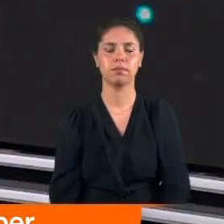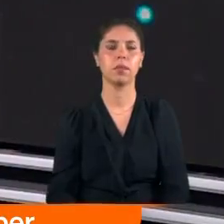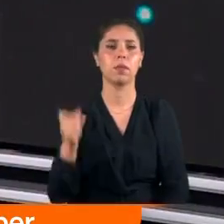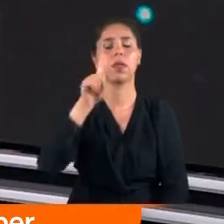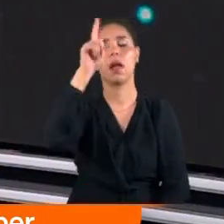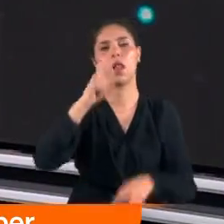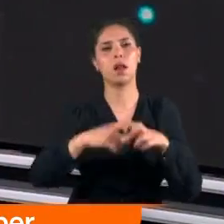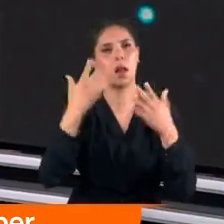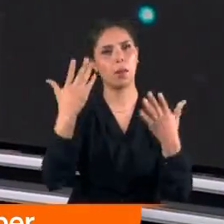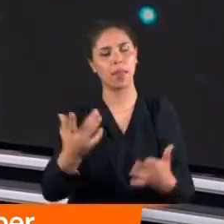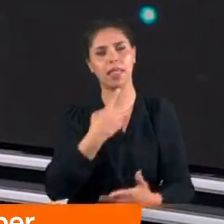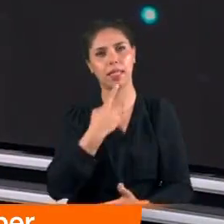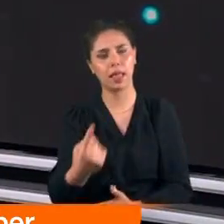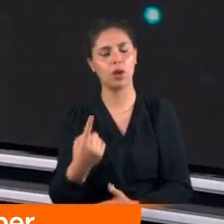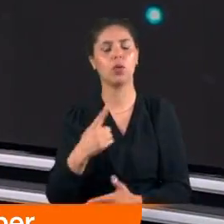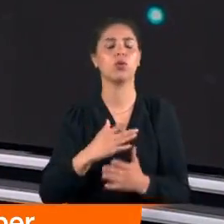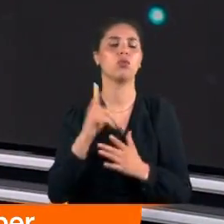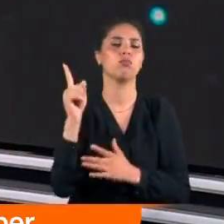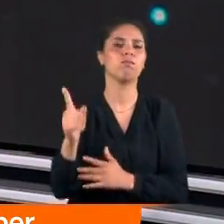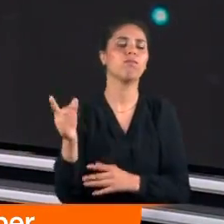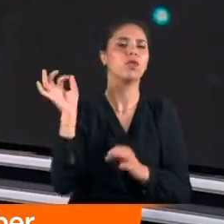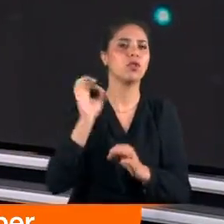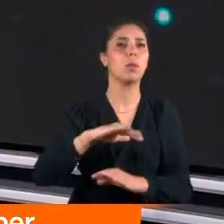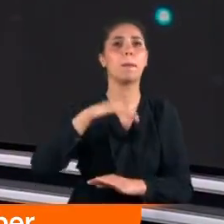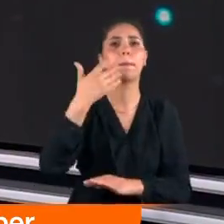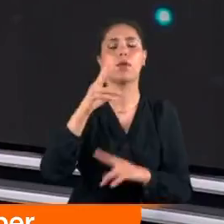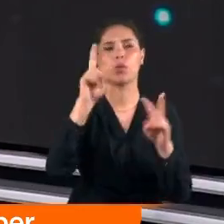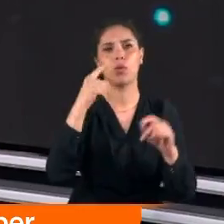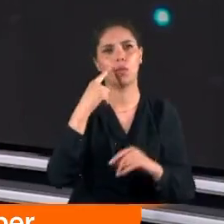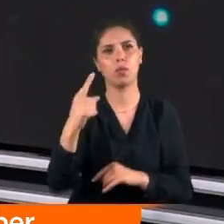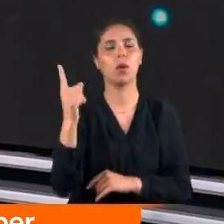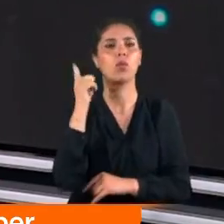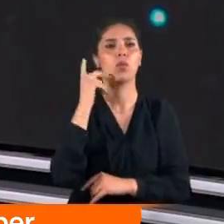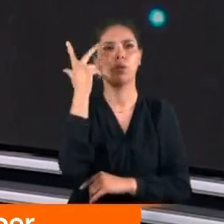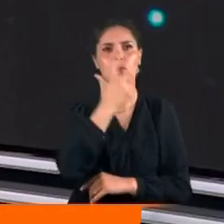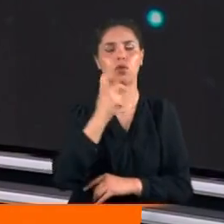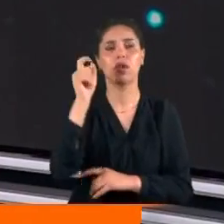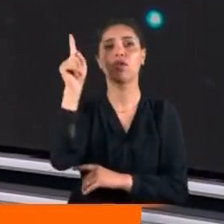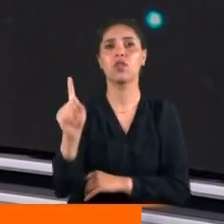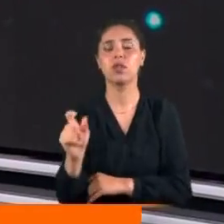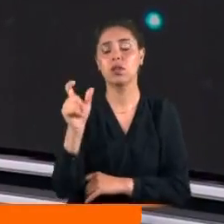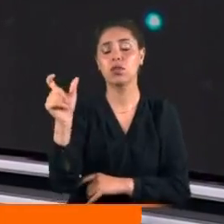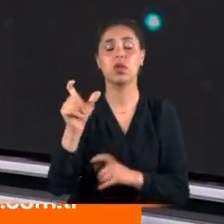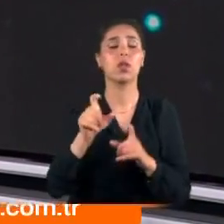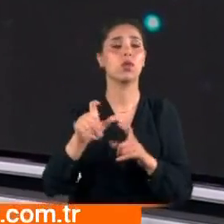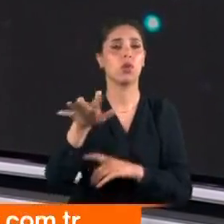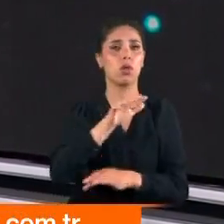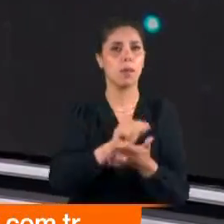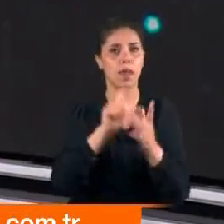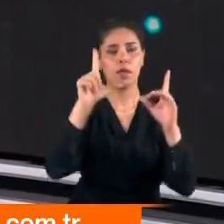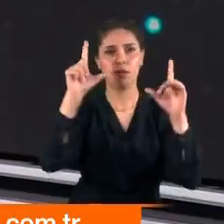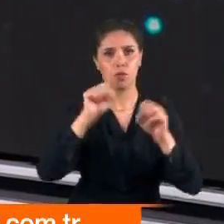Bir kez daha Allah'tan rahmet diliyoruz büyük ustaya ve devam ediyoruz. Ünlü şarkıcı Işın Karaca'nın sosyal medya hesabından paylaştığı